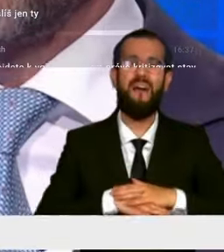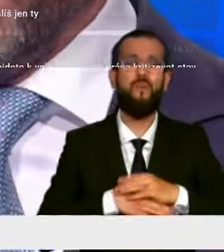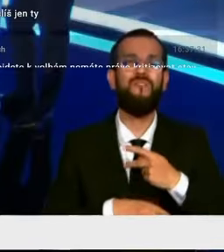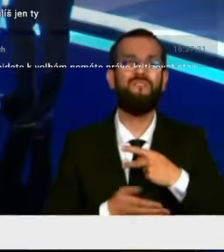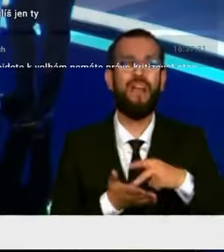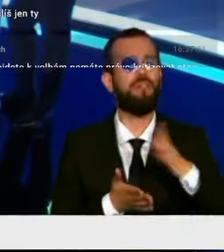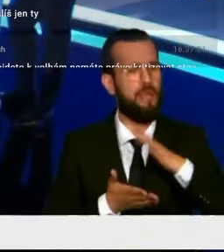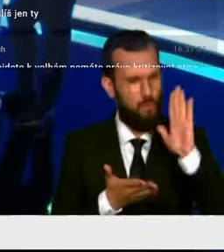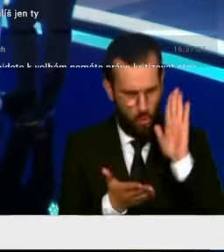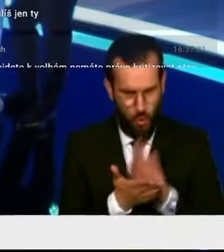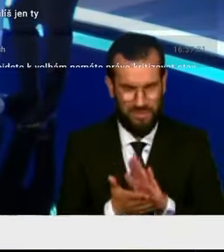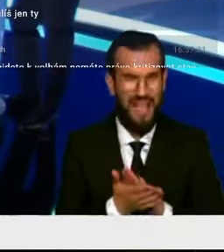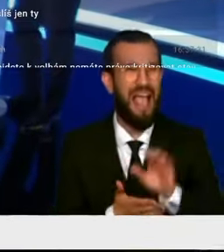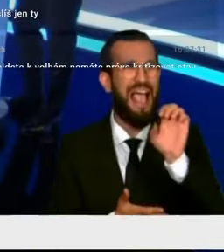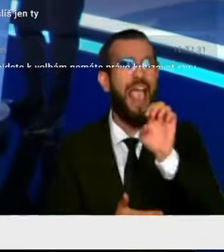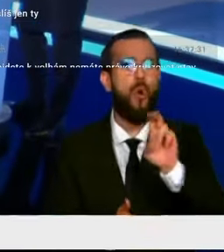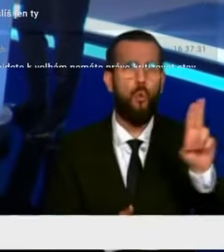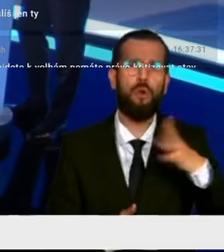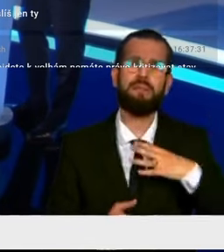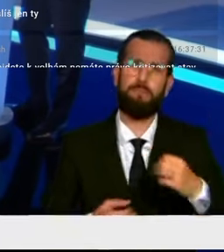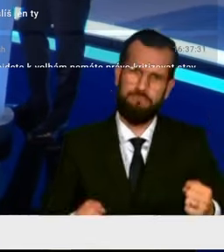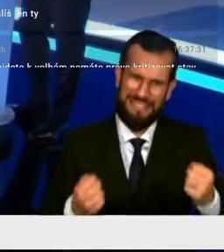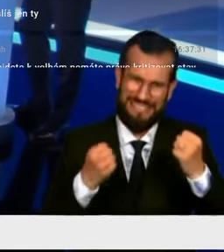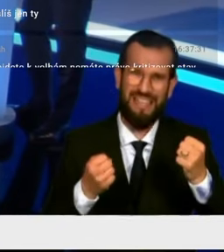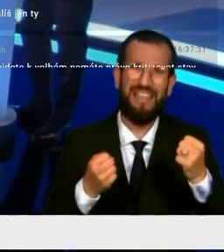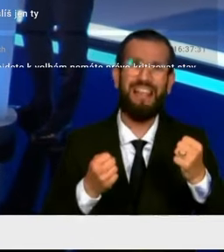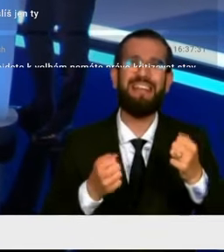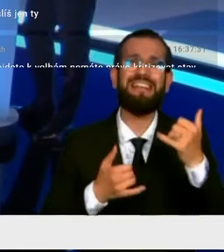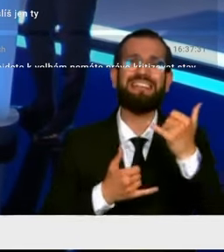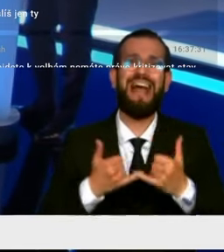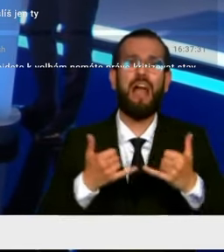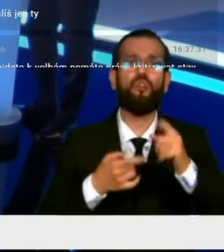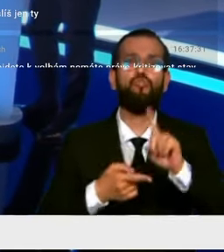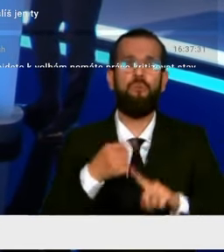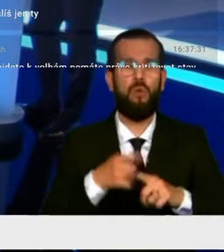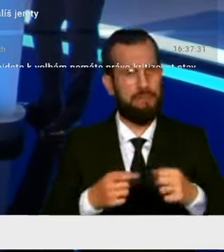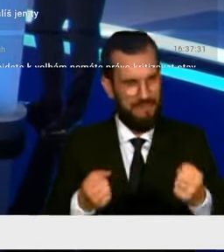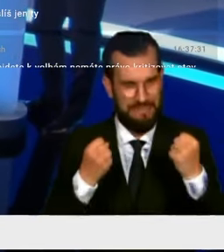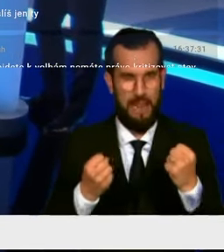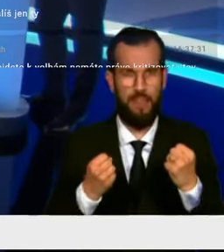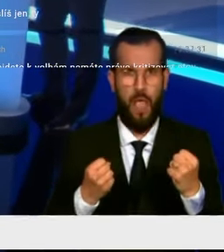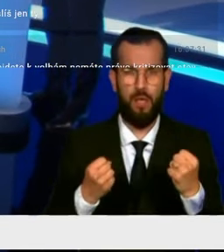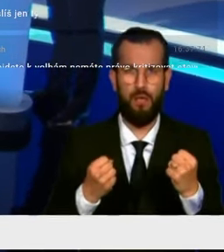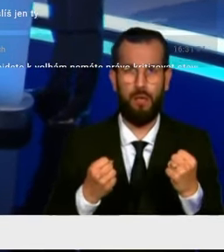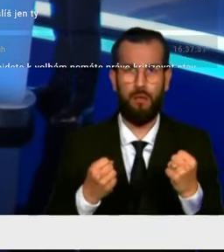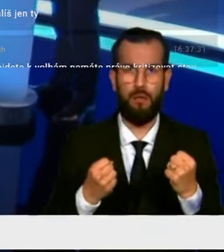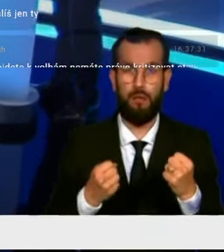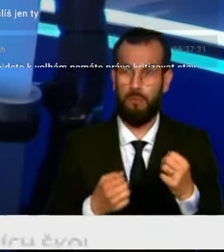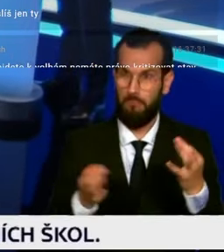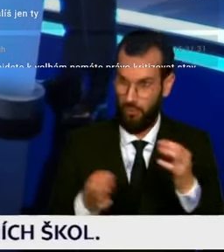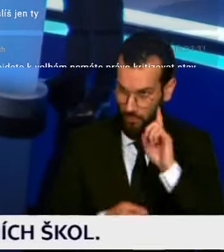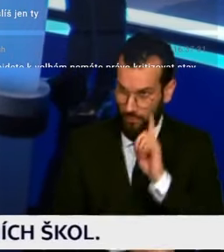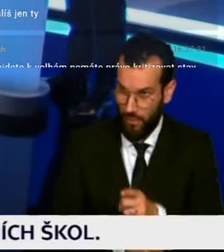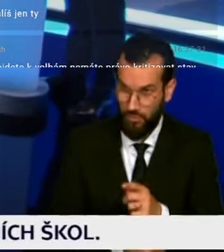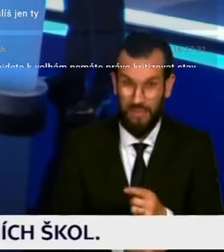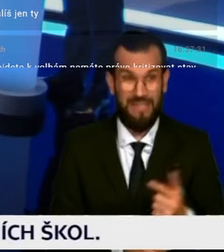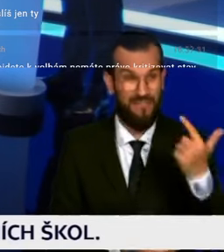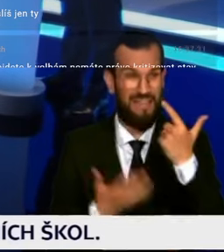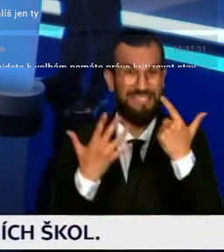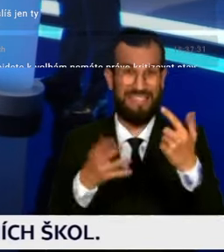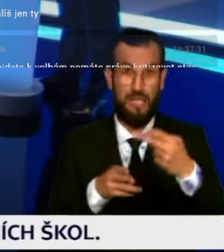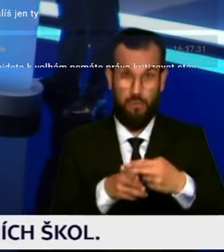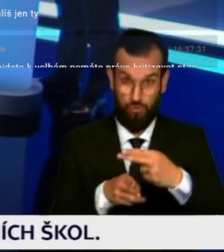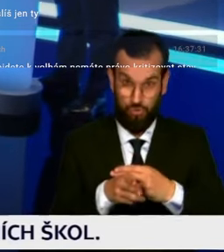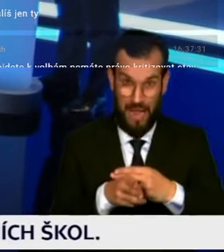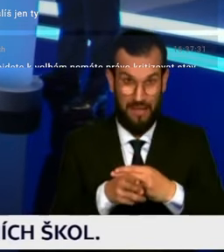to aby Európska únia mala silnejšiu zahranič zahraničnú politiku viete prečo Lebo keď bude 27 krajín